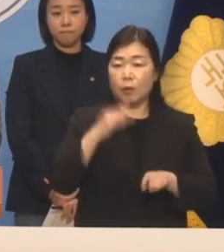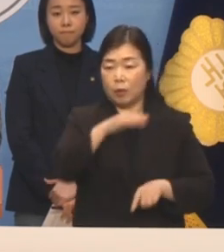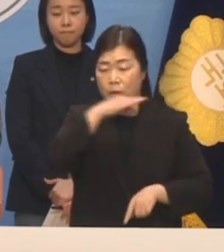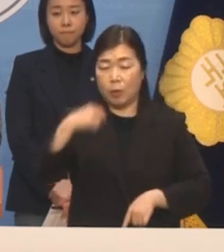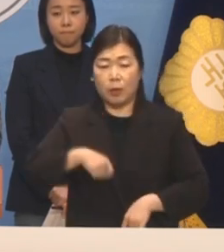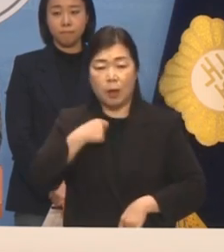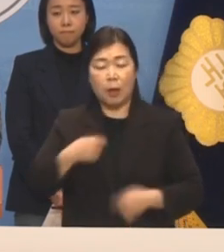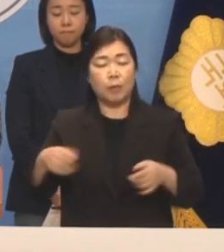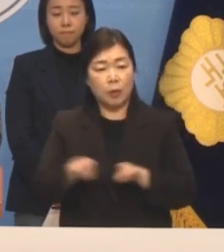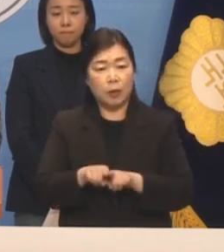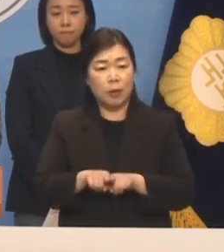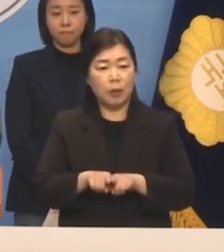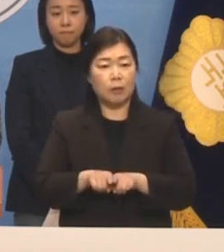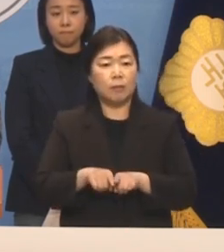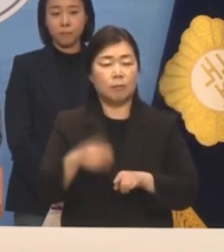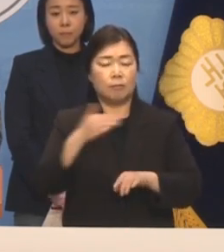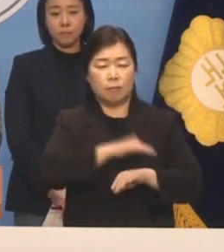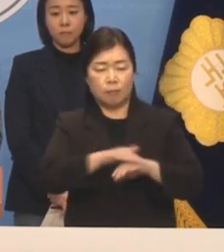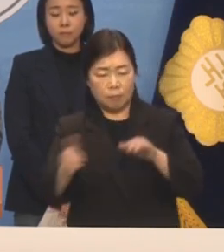봄을 만들겠습니다.